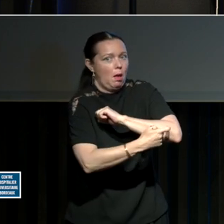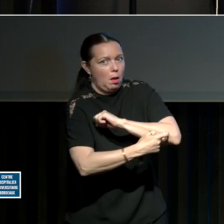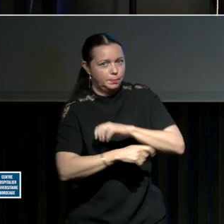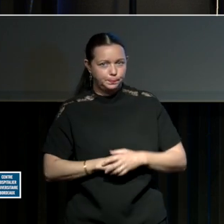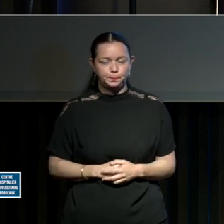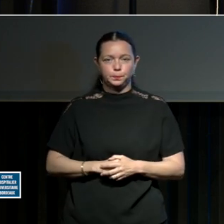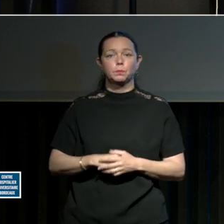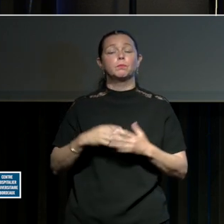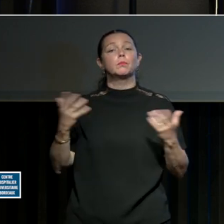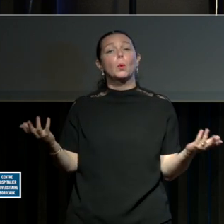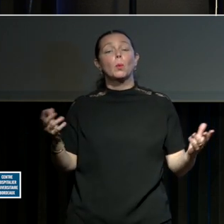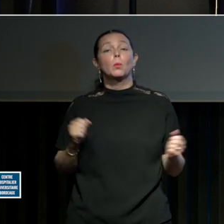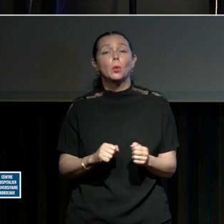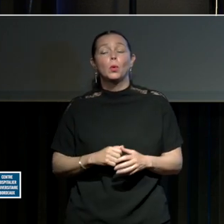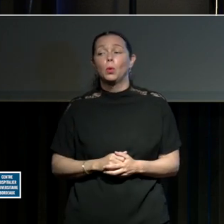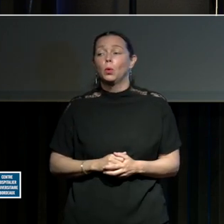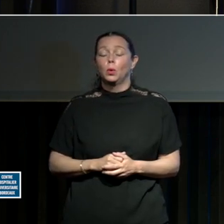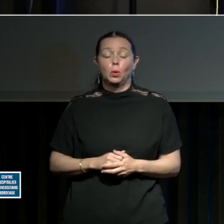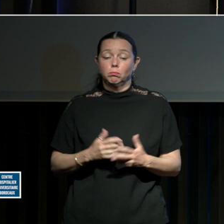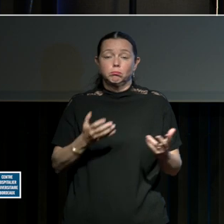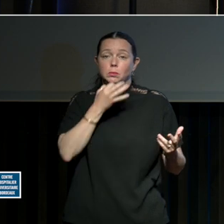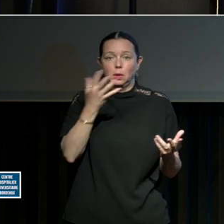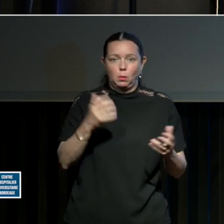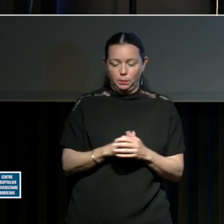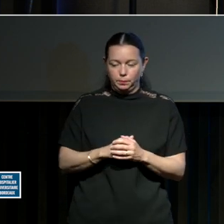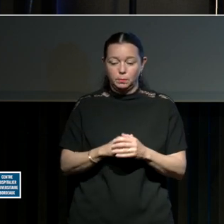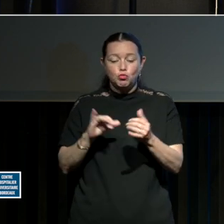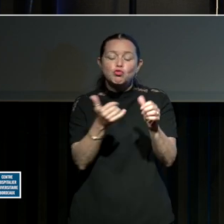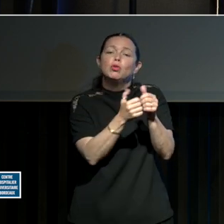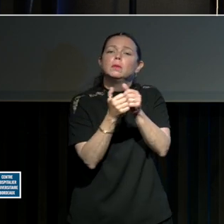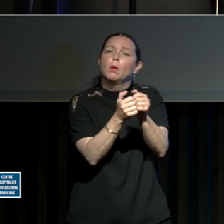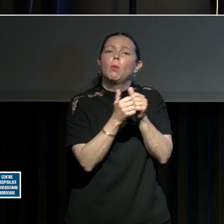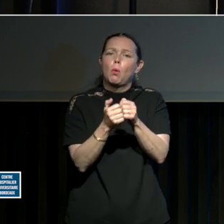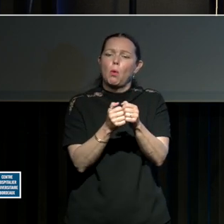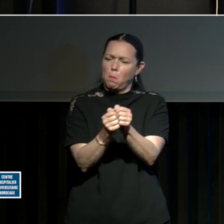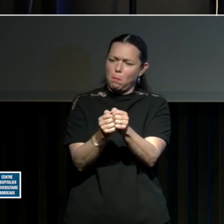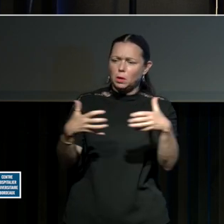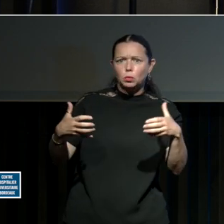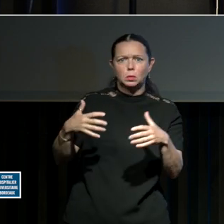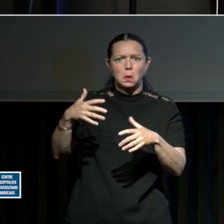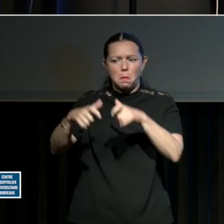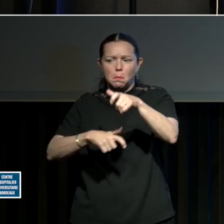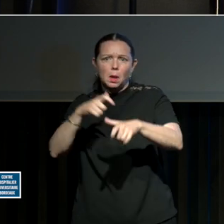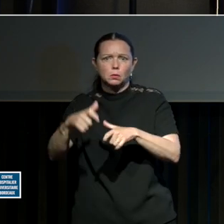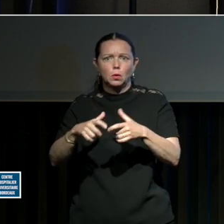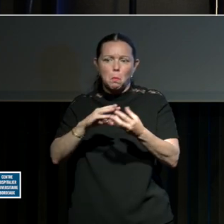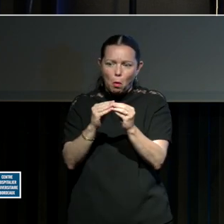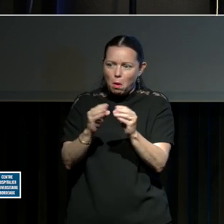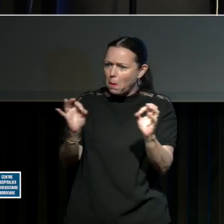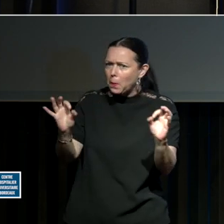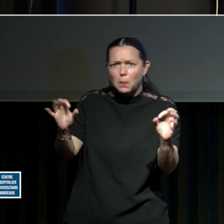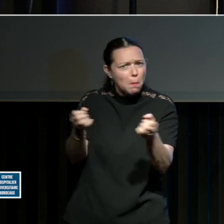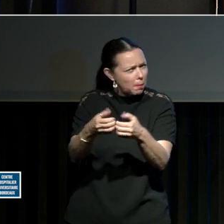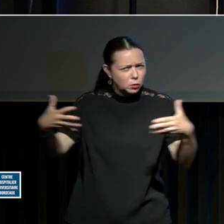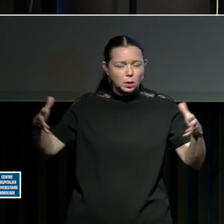peut retenir finalement, c'est que l'usage du jeu vidéo, dans la majorité des cas, va être non problématique et